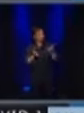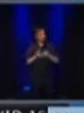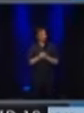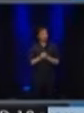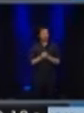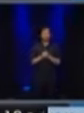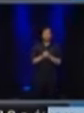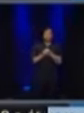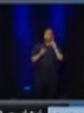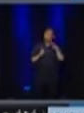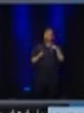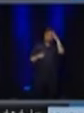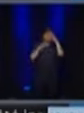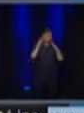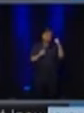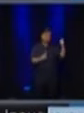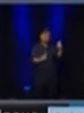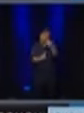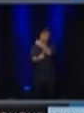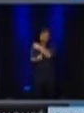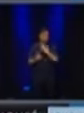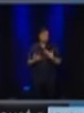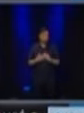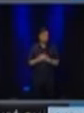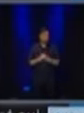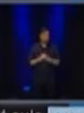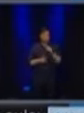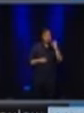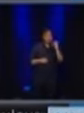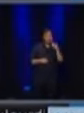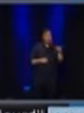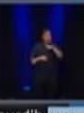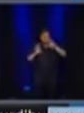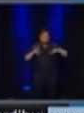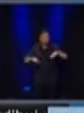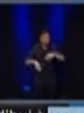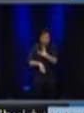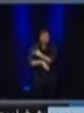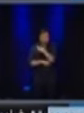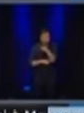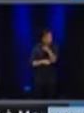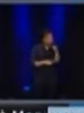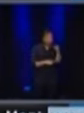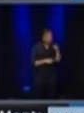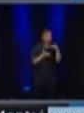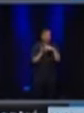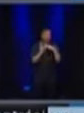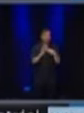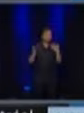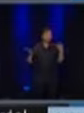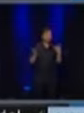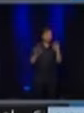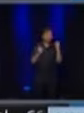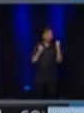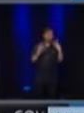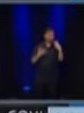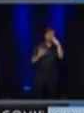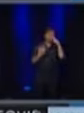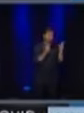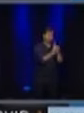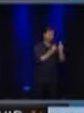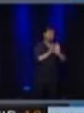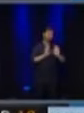exposez pas à des risques si vous êtes à risque, si vous n'êtes pas complètement vacciné, si c'est nécessaire. Là, maintenant, ce qu'on fait, c'est qu'on ne débarque pas avec la police pour faire